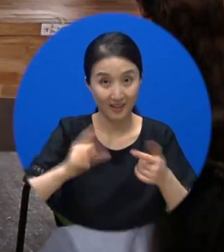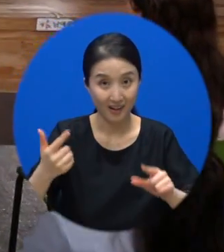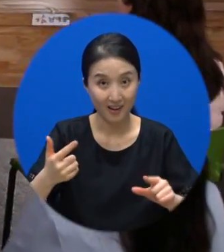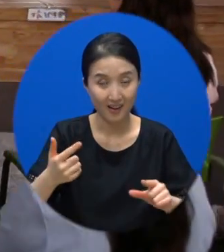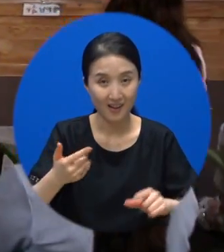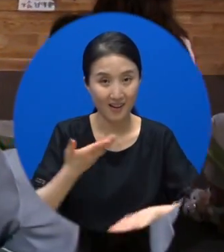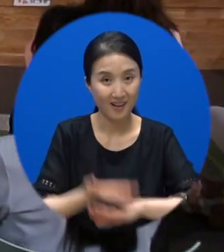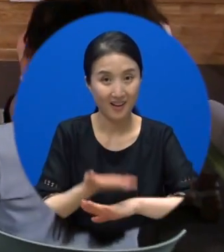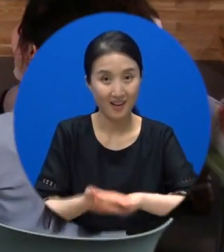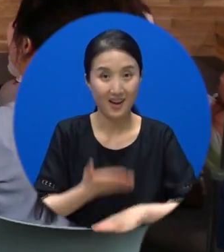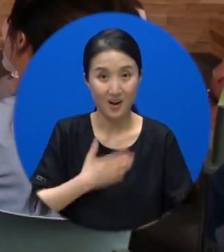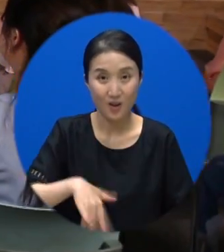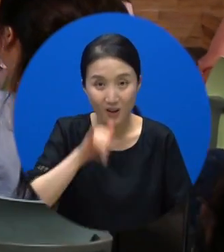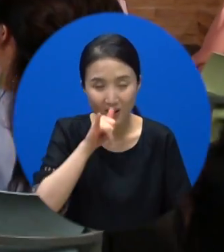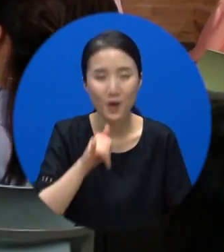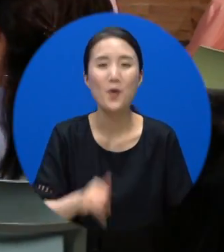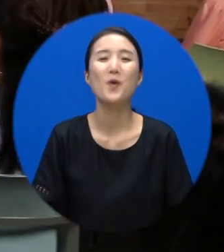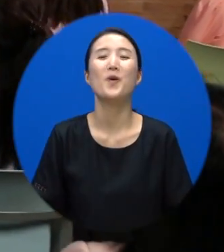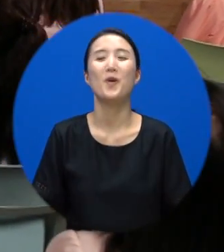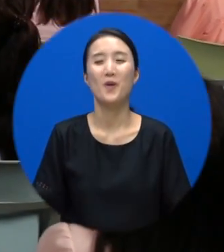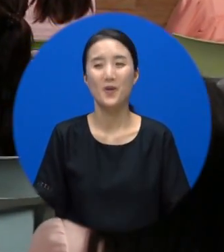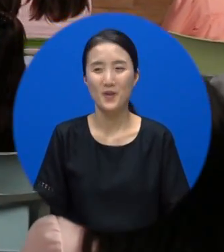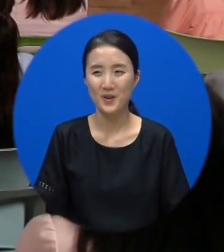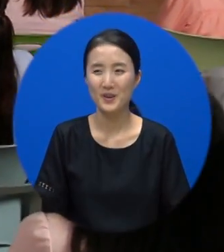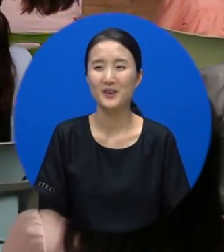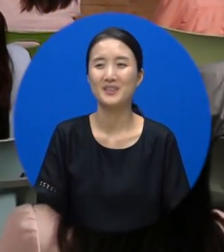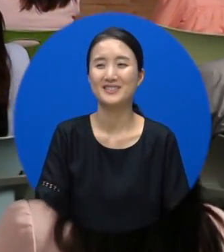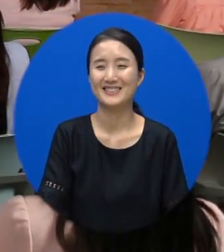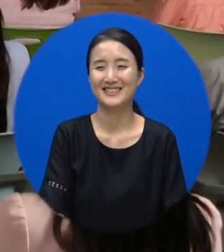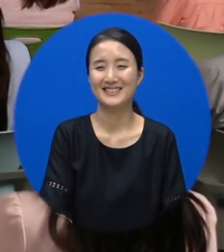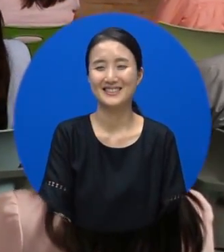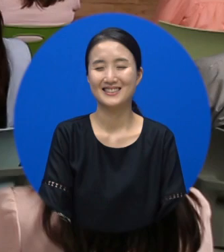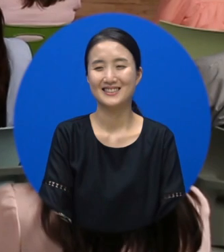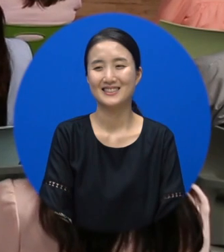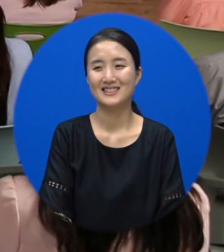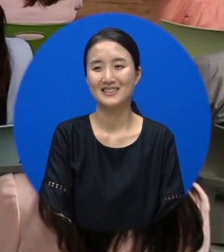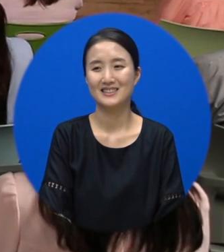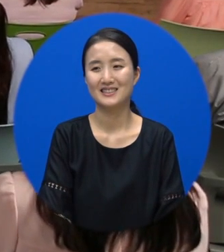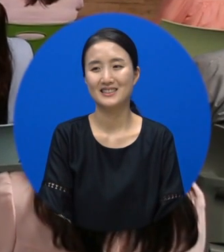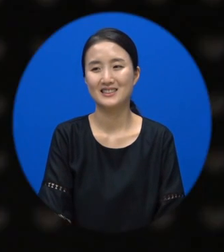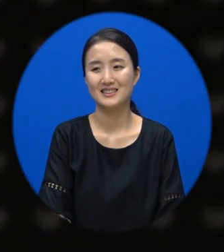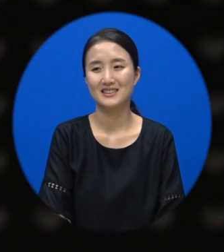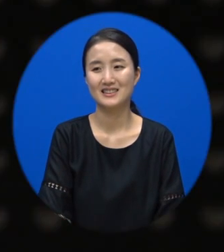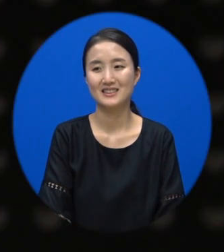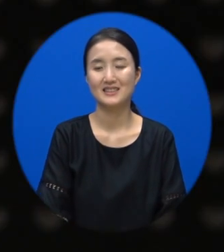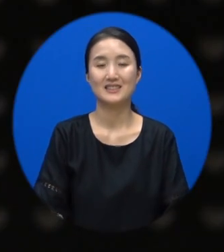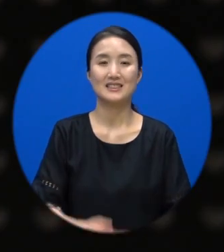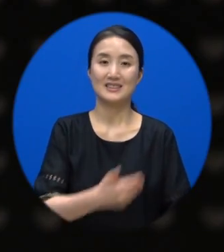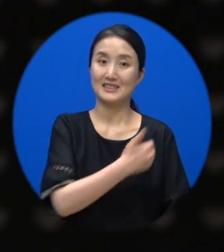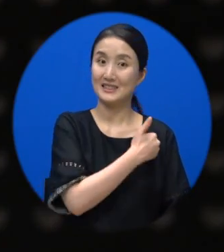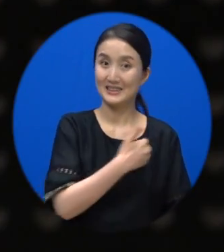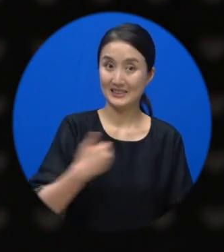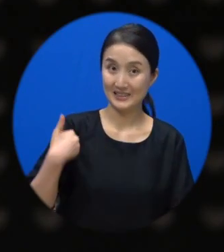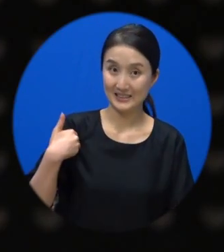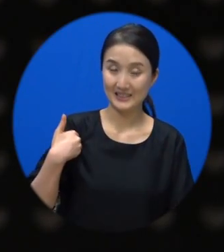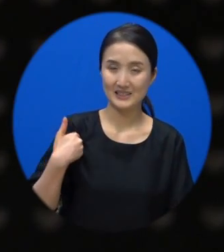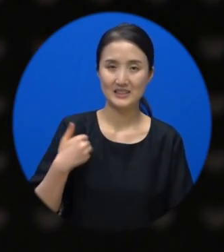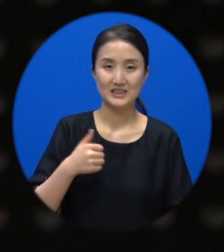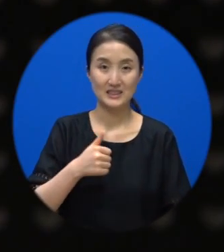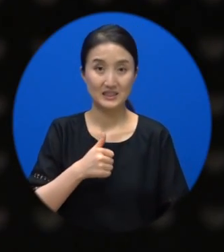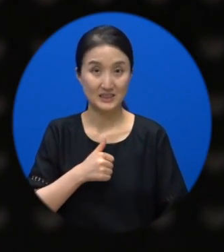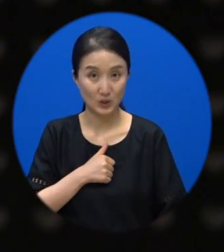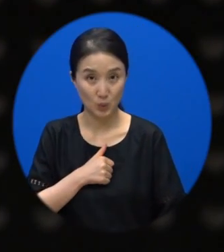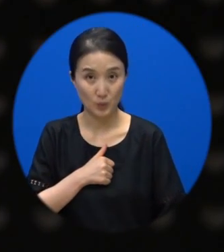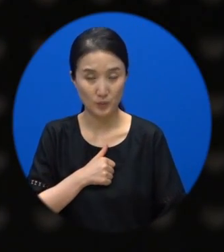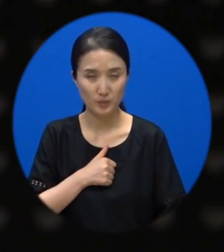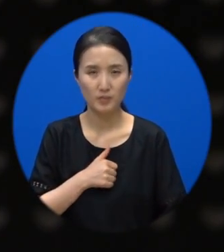아니에요? 다 다르고 너무나 잘하고 계셨어요. 표정 아니에요? 지금 이러신 거 보셨어요? 예. 자신감하고